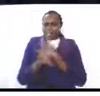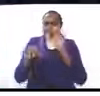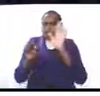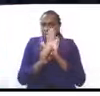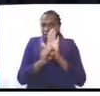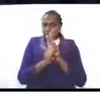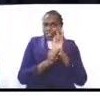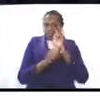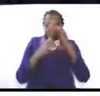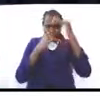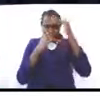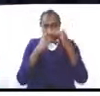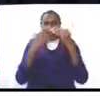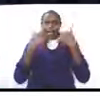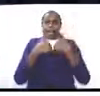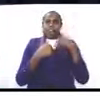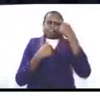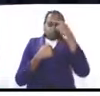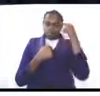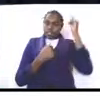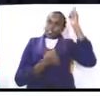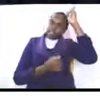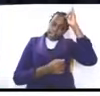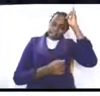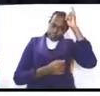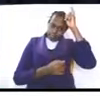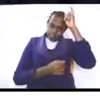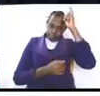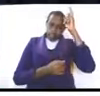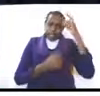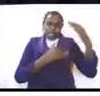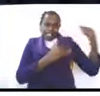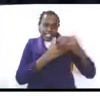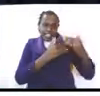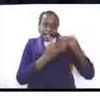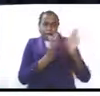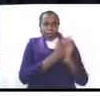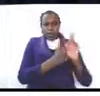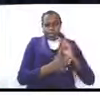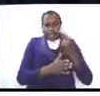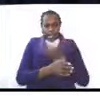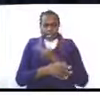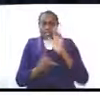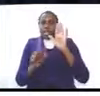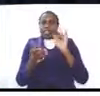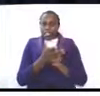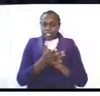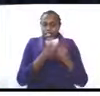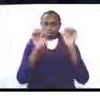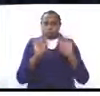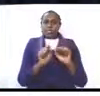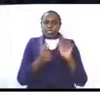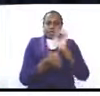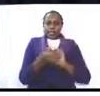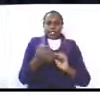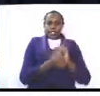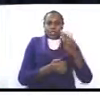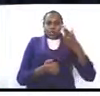na kiasi, sababu shetani akaribu na sisi ndio aweze